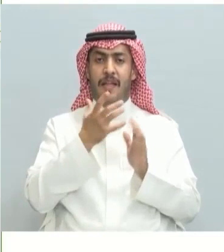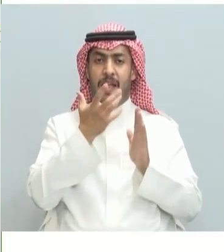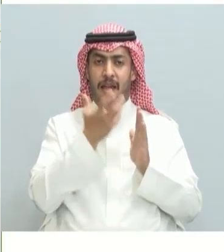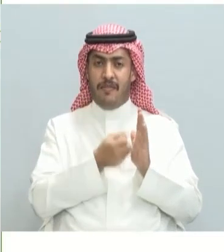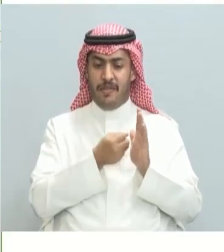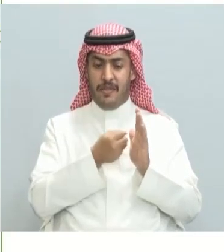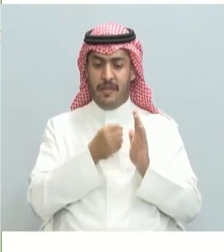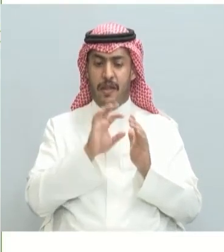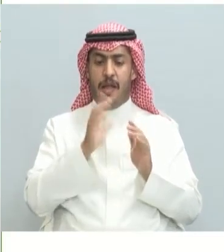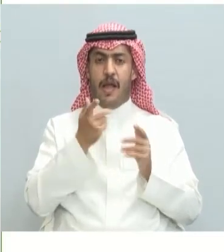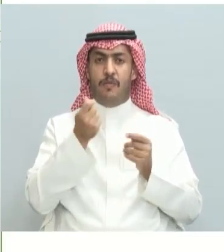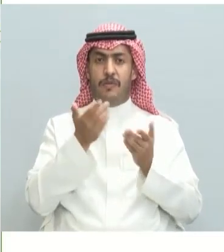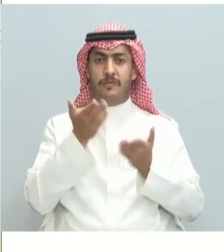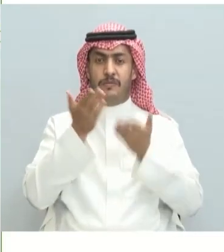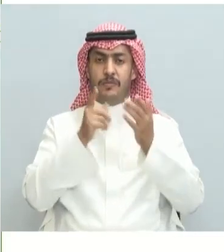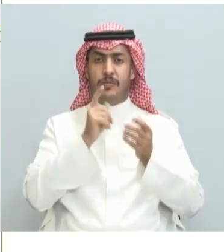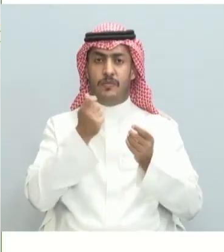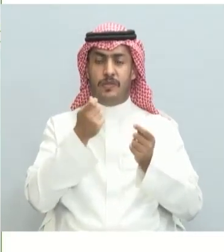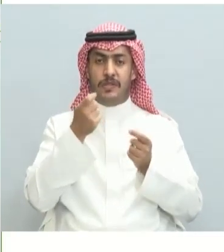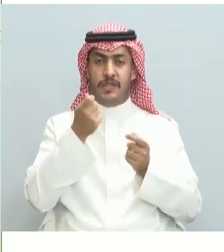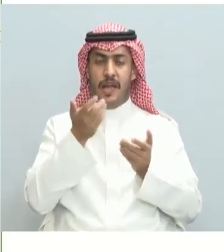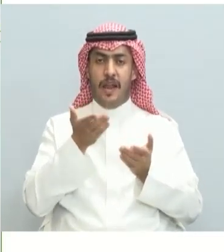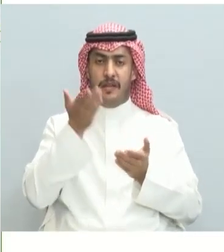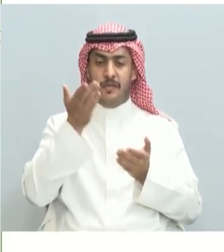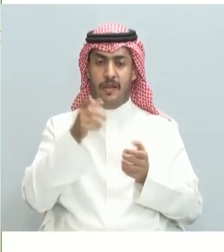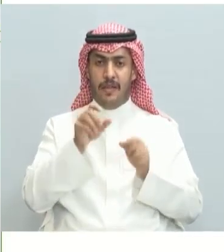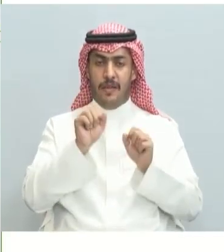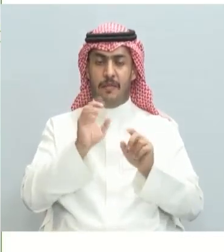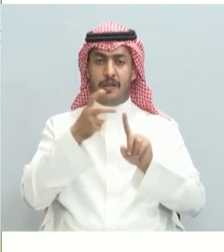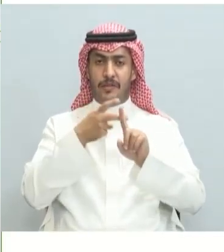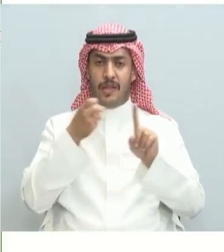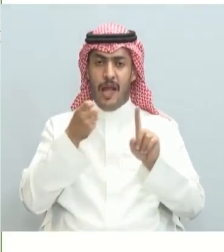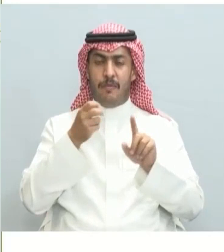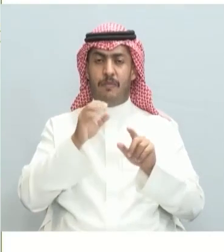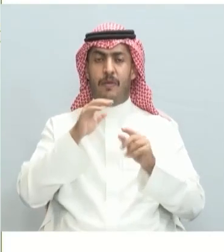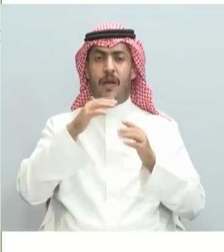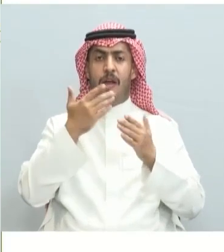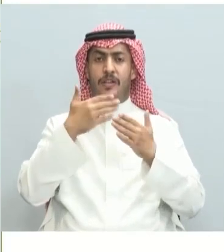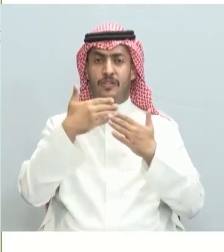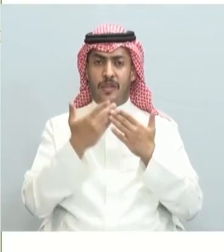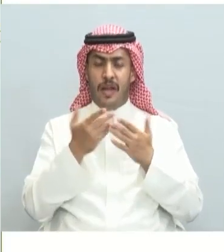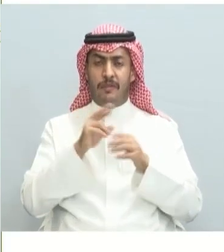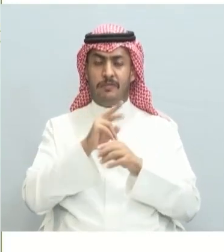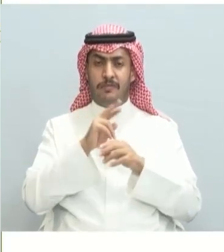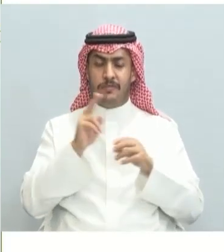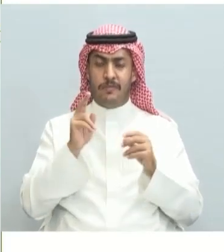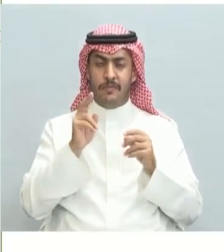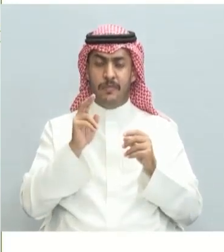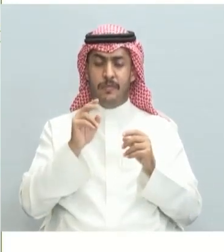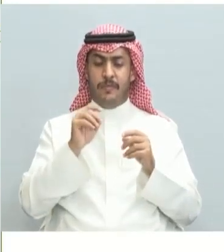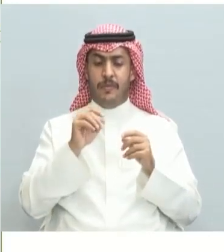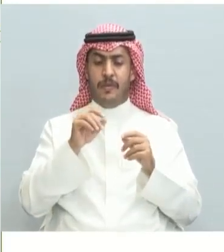لتخزين القيمه اذا جميع هذه الاصول كاسهم السندات الماليه الحسابات استطيع